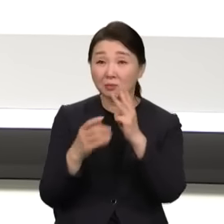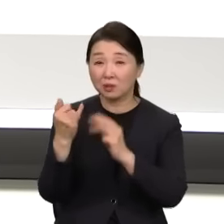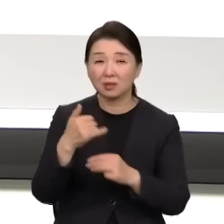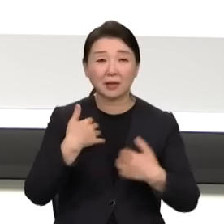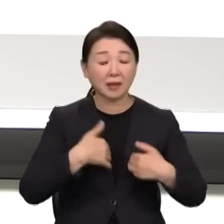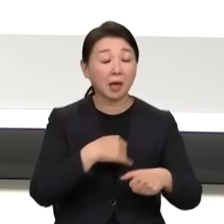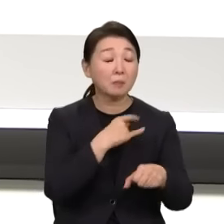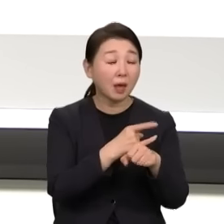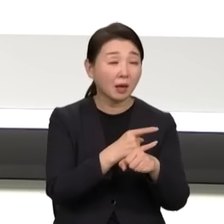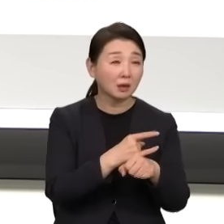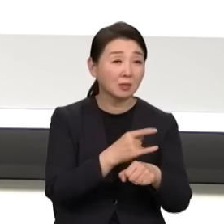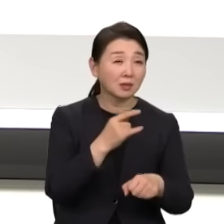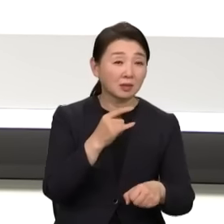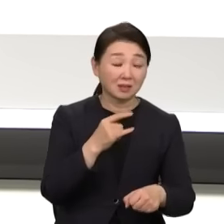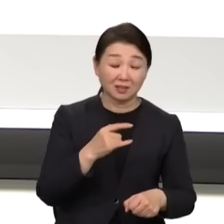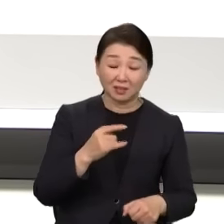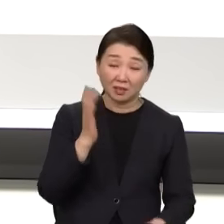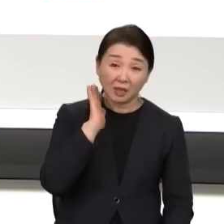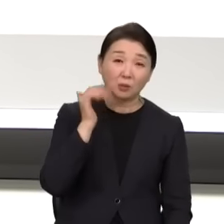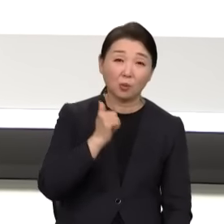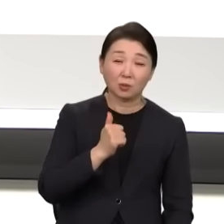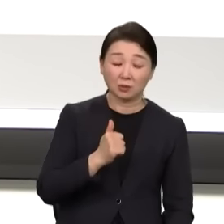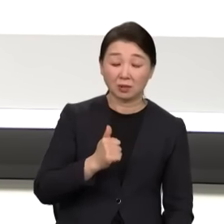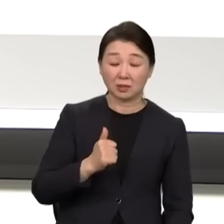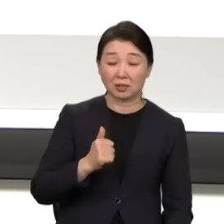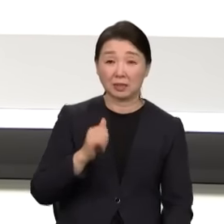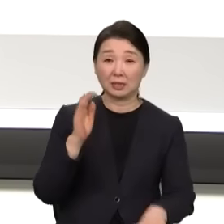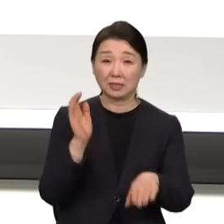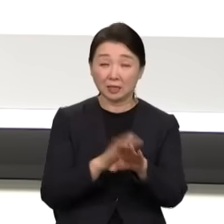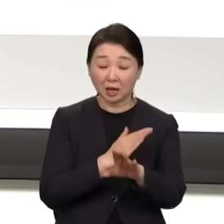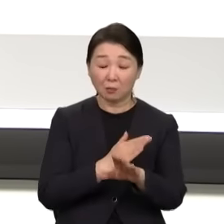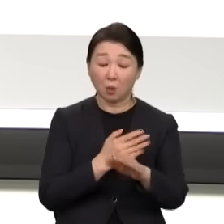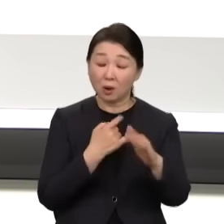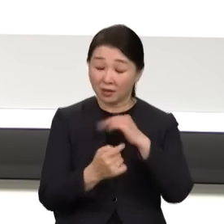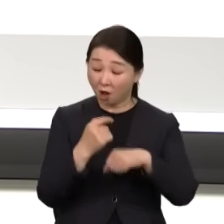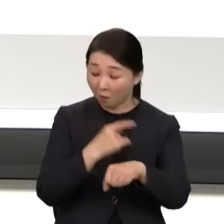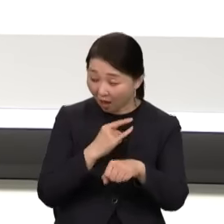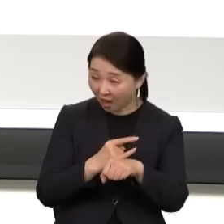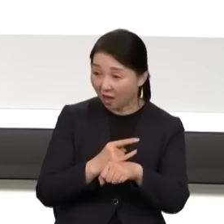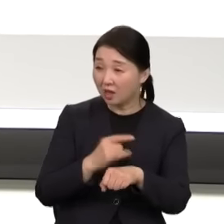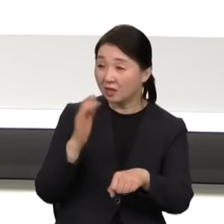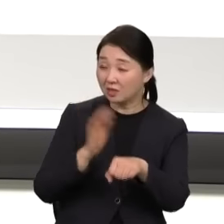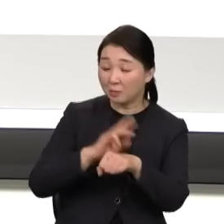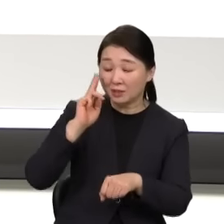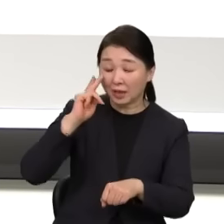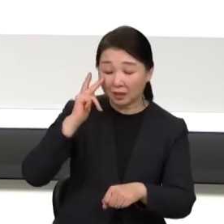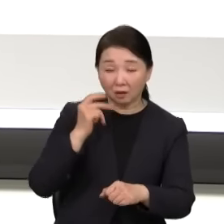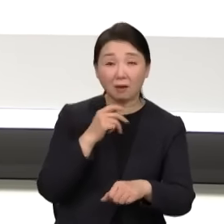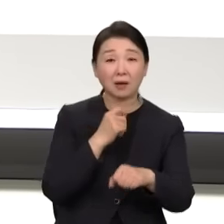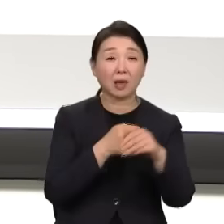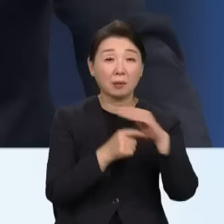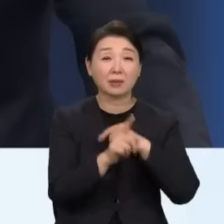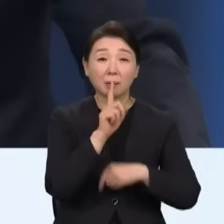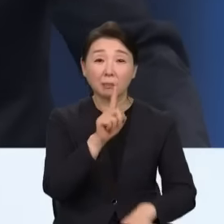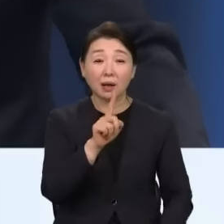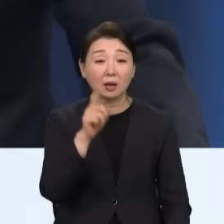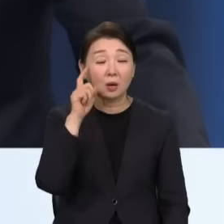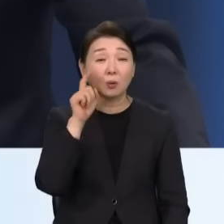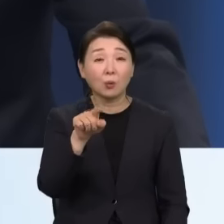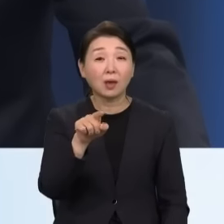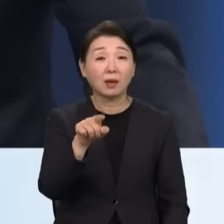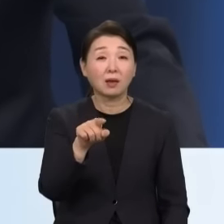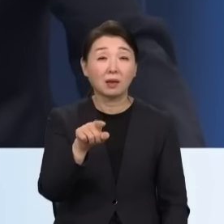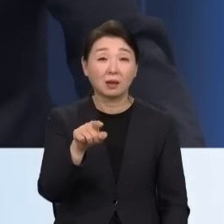얘기를 했는데 대통령이 뭐 개엄라고 잘못 알아들은게 아니냐 이런 풍자하는 사진들도 돌고 있습니다네 이런 미이 나오는 건 사실